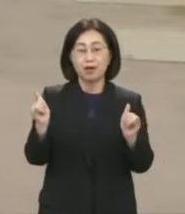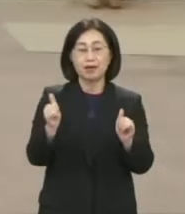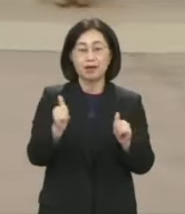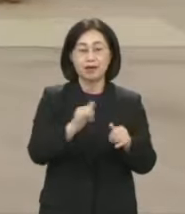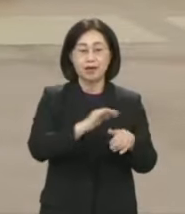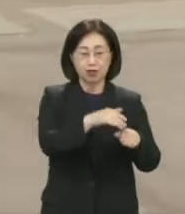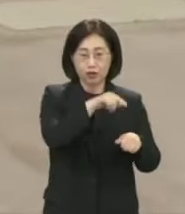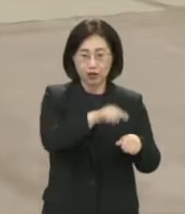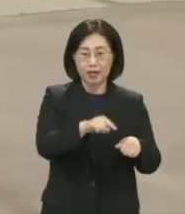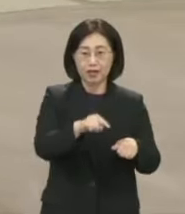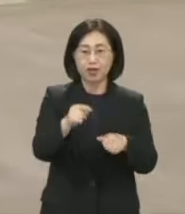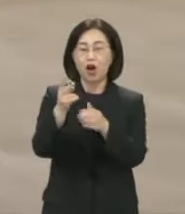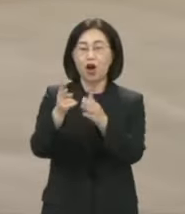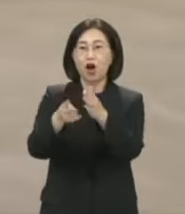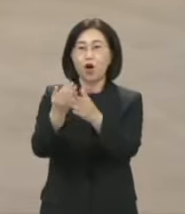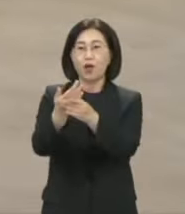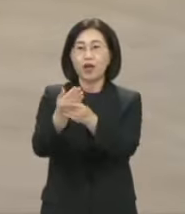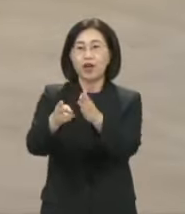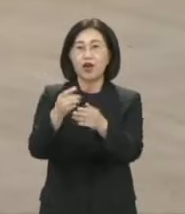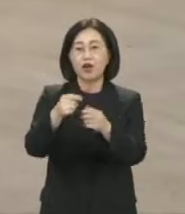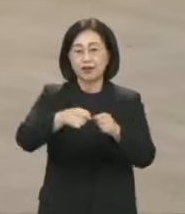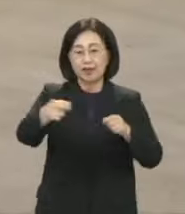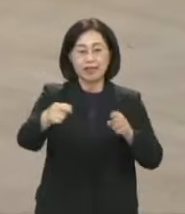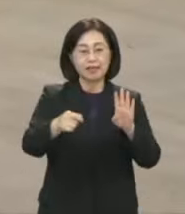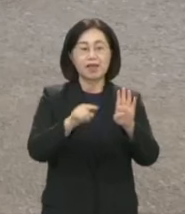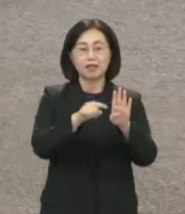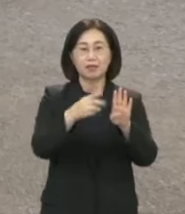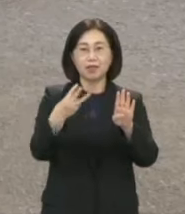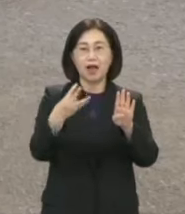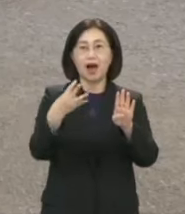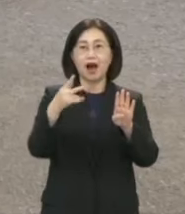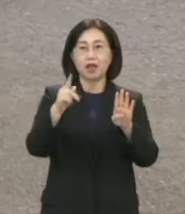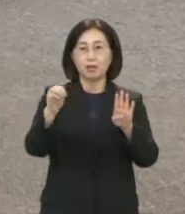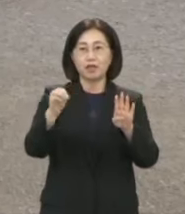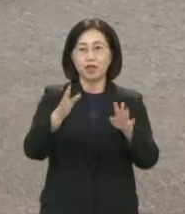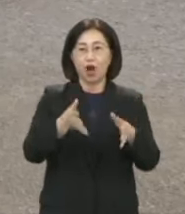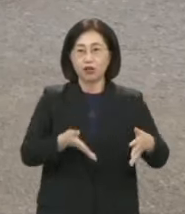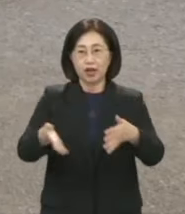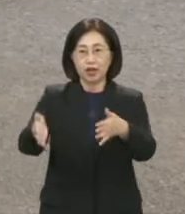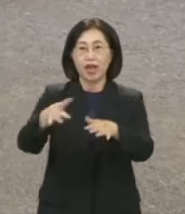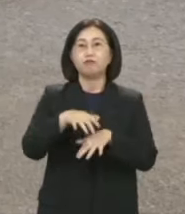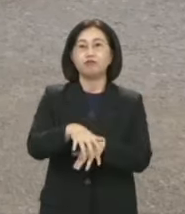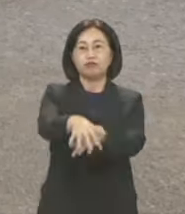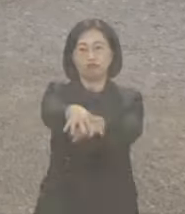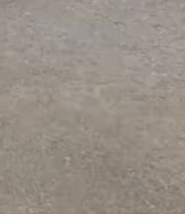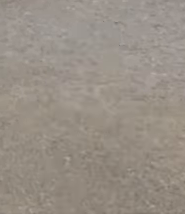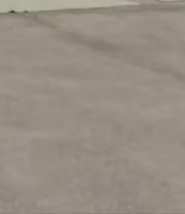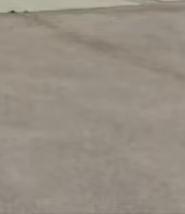현충사에서 온양 온천역까지 4.4km를 지나며 퍼포먼스를 시연합니다.